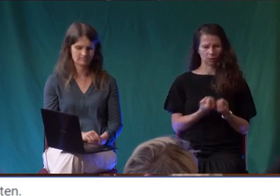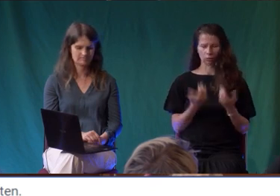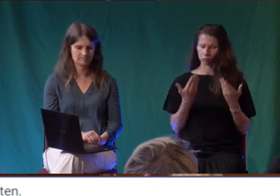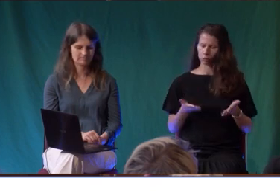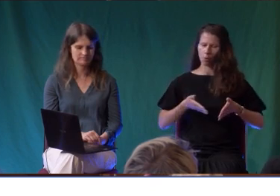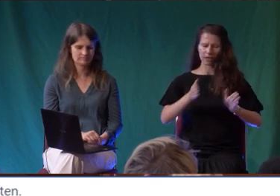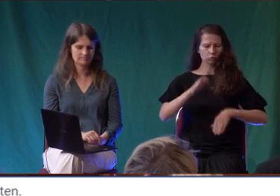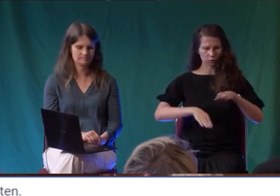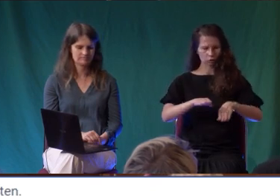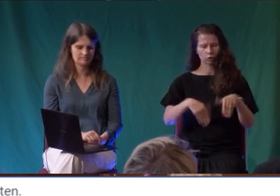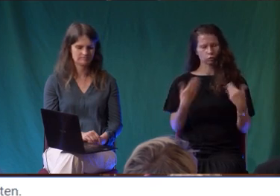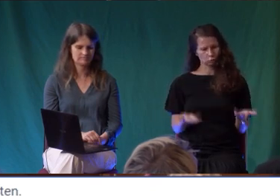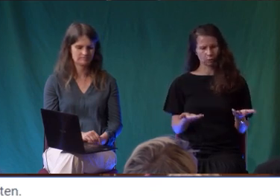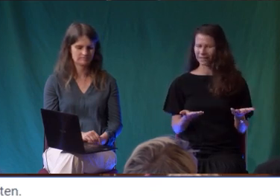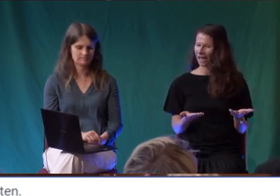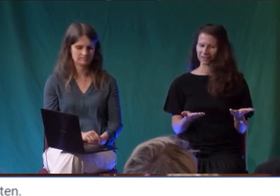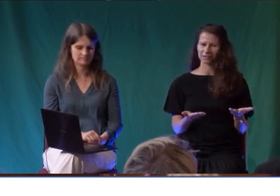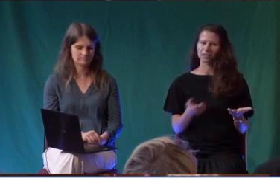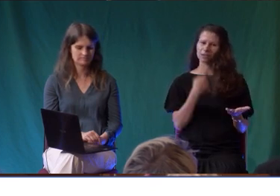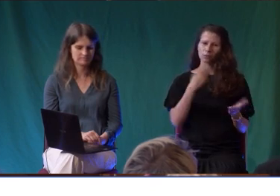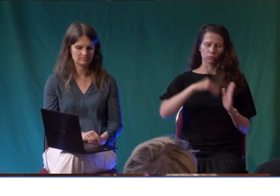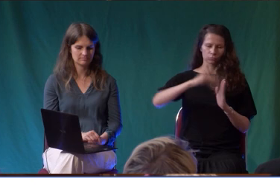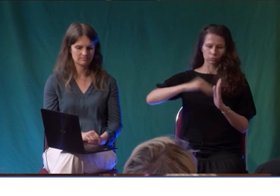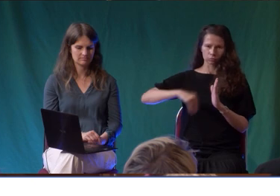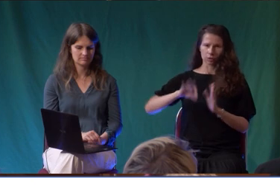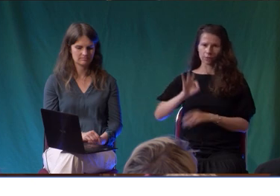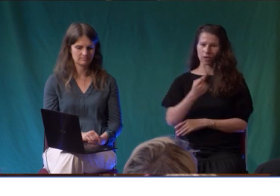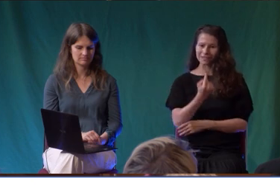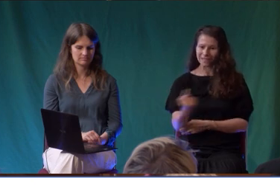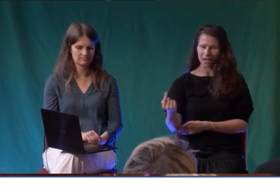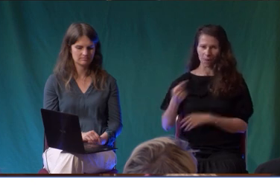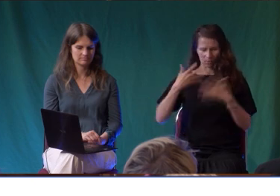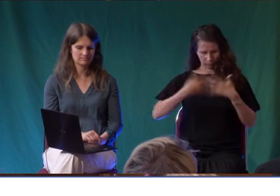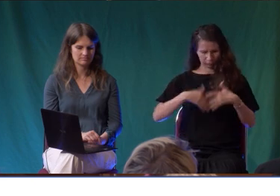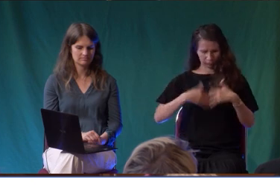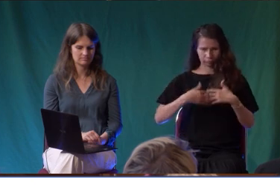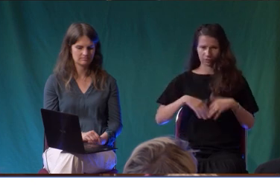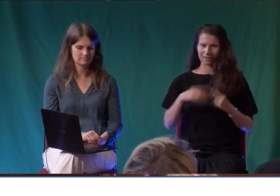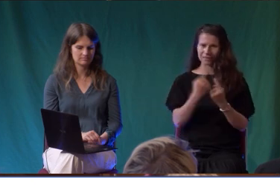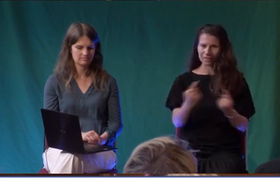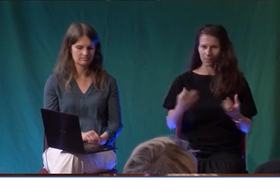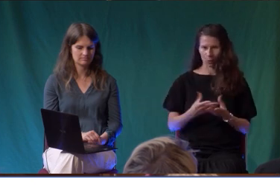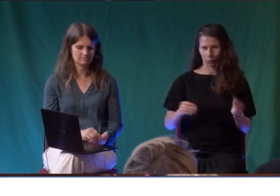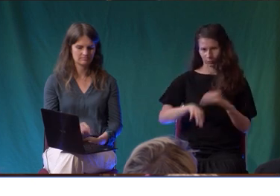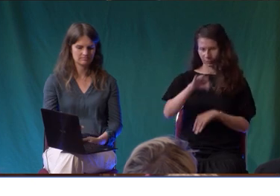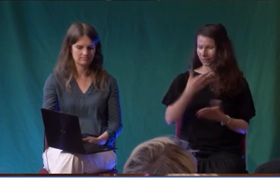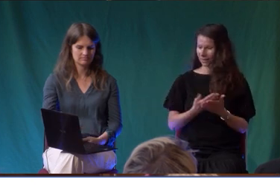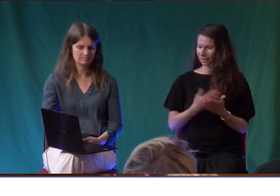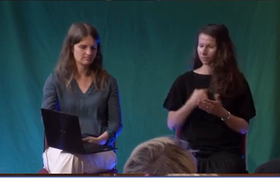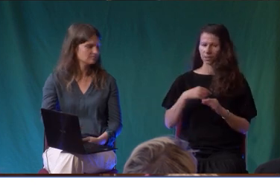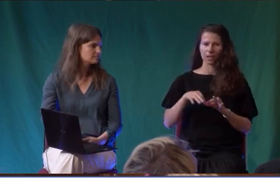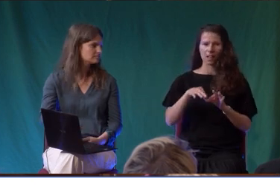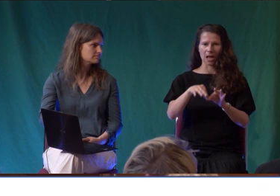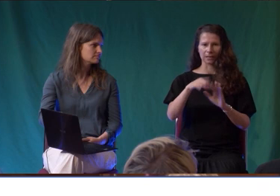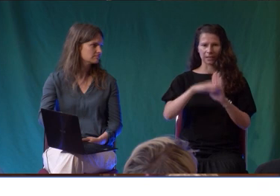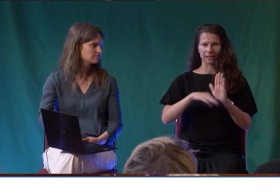Material geben zum selber nachdenken und ein Weg finden und deswegen habe ich jetzt die Leitlinie 5 mal